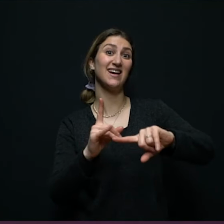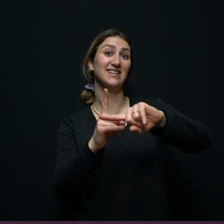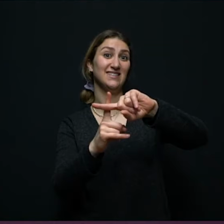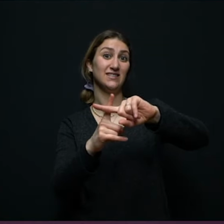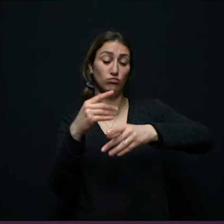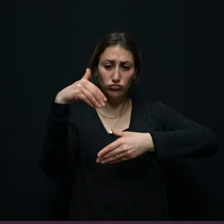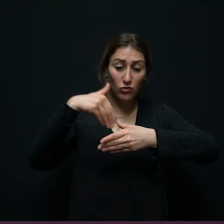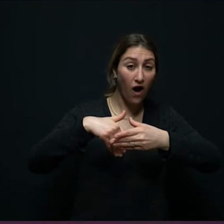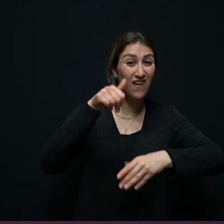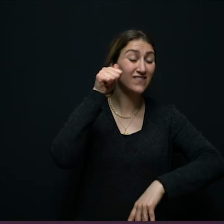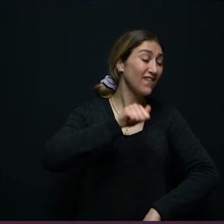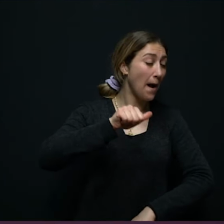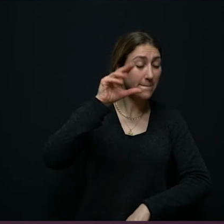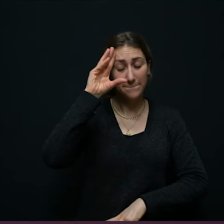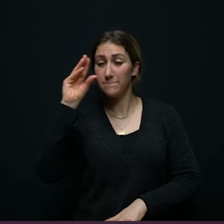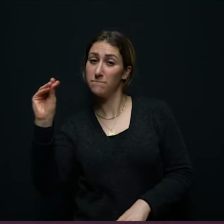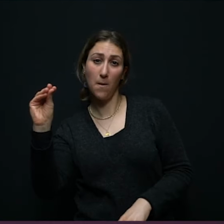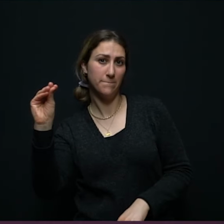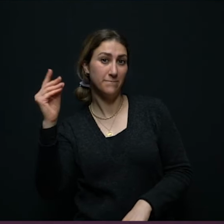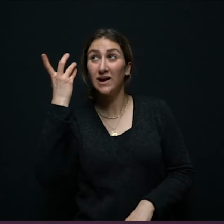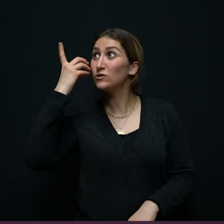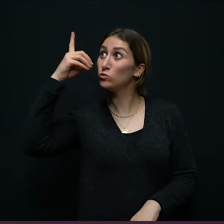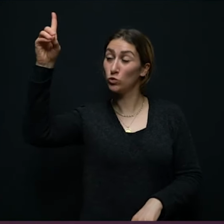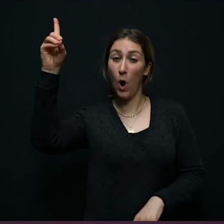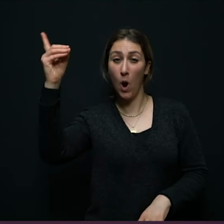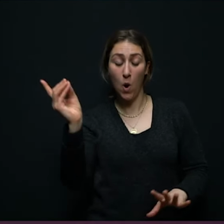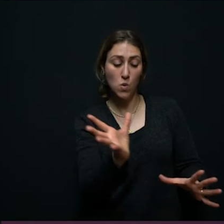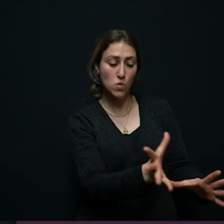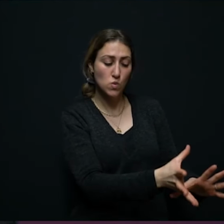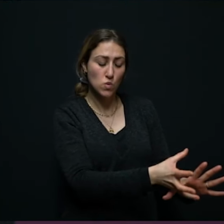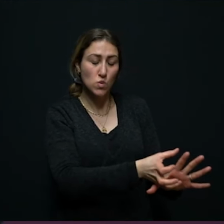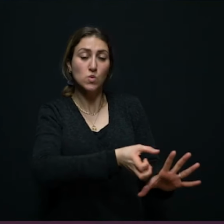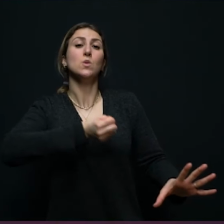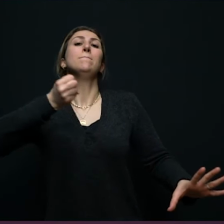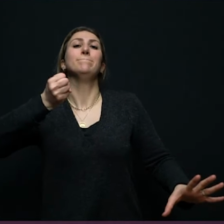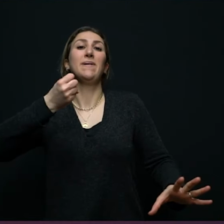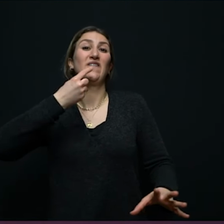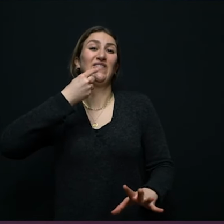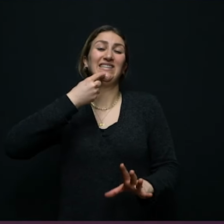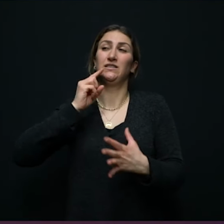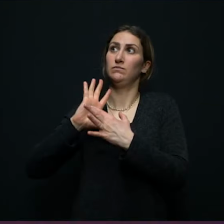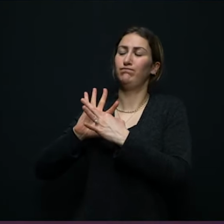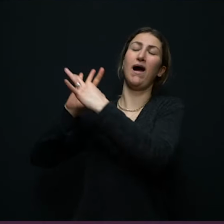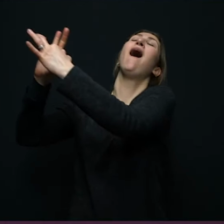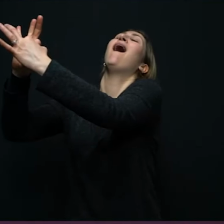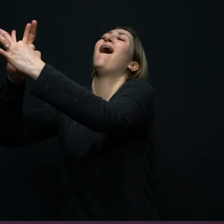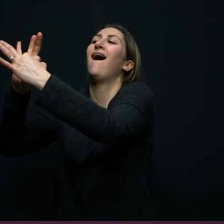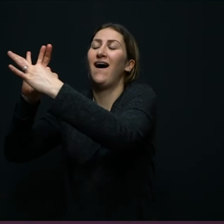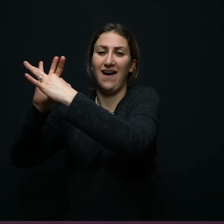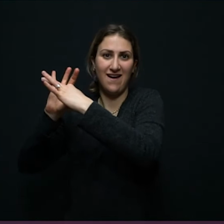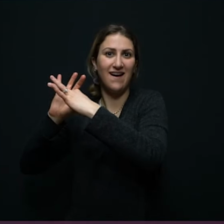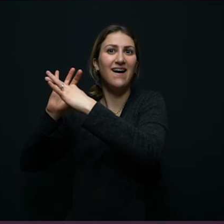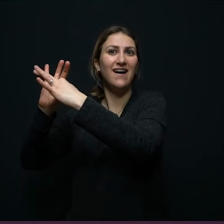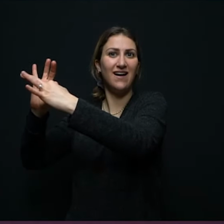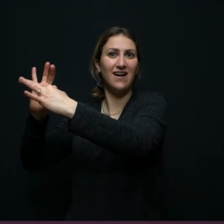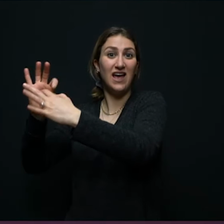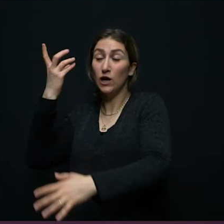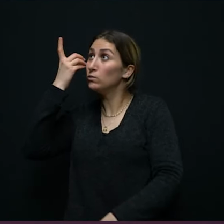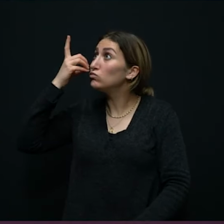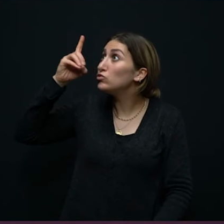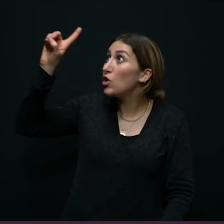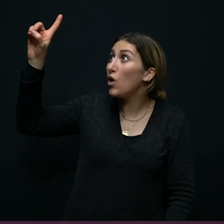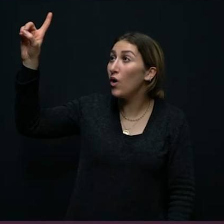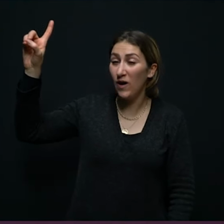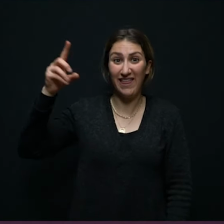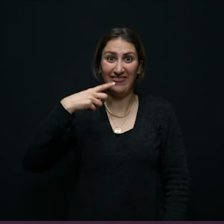l'église lui appartient et il veut présenter cette église dieu veut présenter cette église qu'ils appellent les